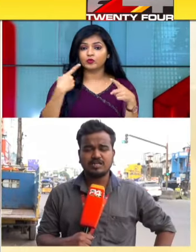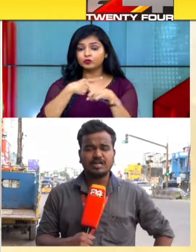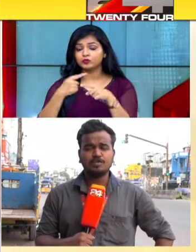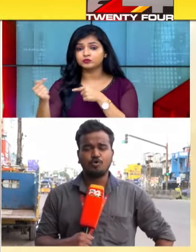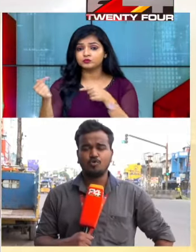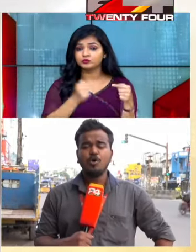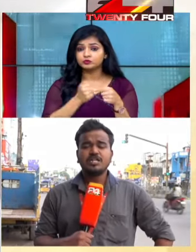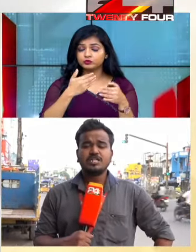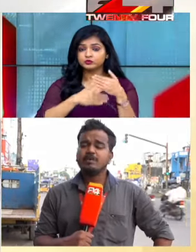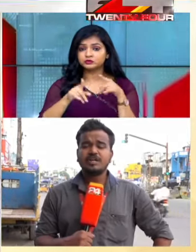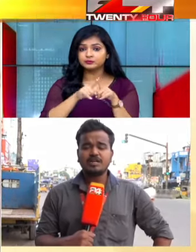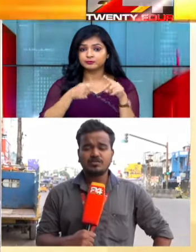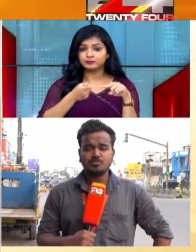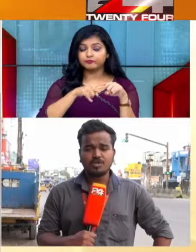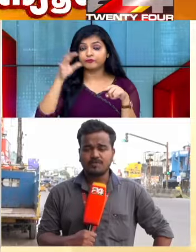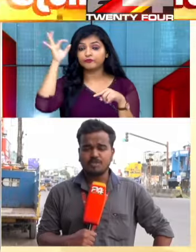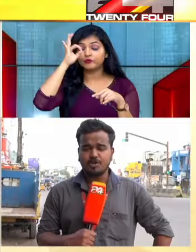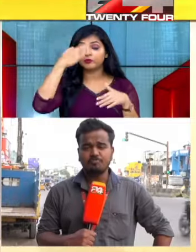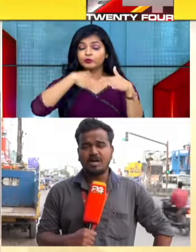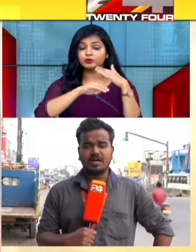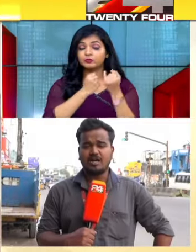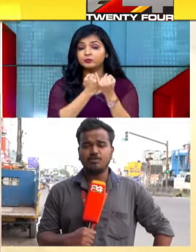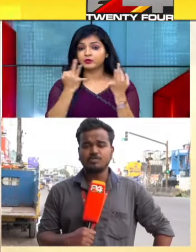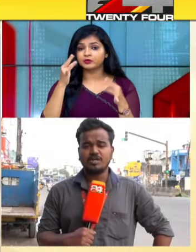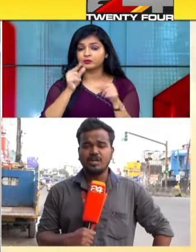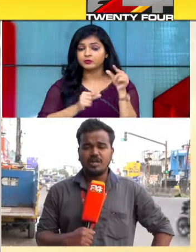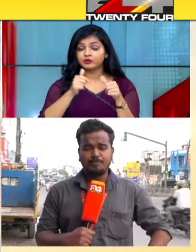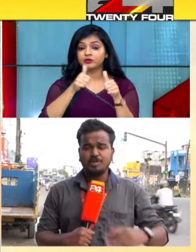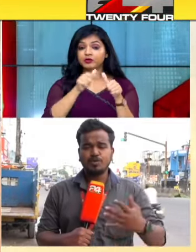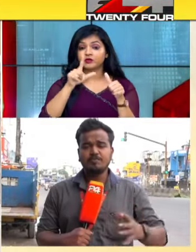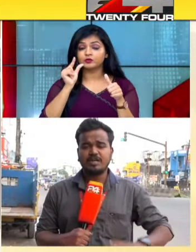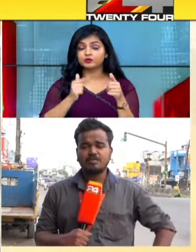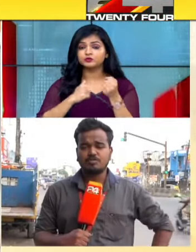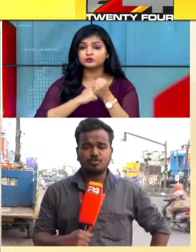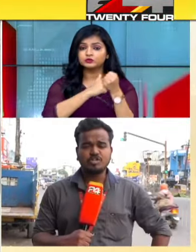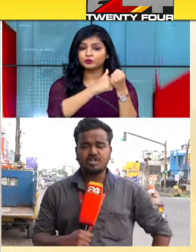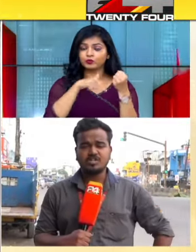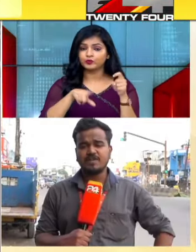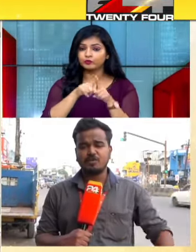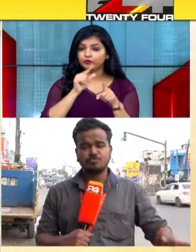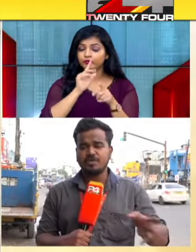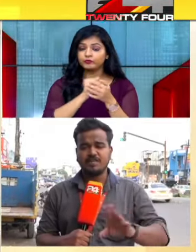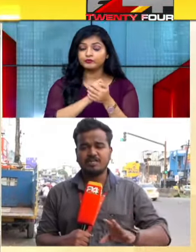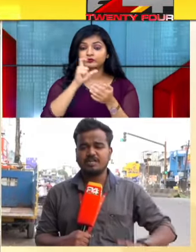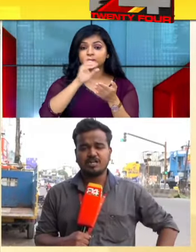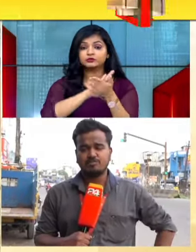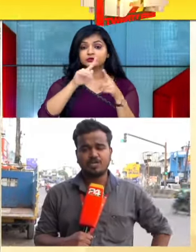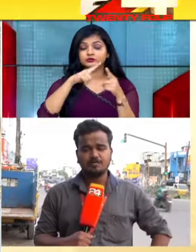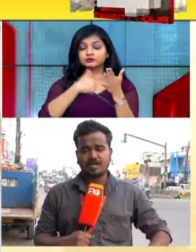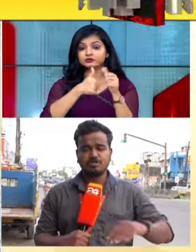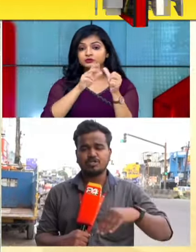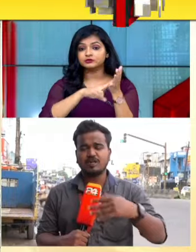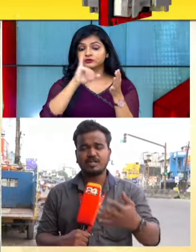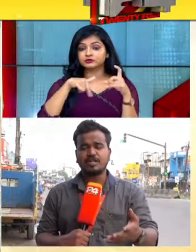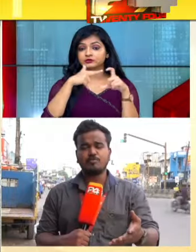നീളുന്ന തരത്തിലേക്ക് കാര്യങ്ങൾ പോകുന്നു. സിനിമാ മേഖലയിൽ നിന്നുള്ള നിരവധി പേരും അല്ലു അർജുനെ പിന്തുണയുമായി രംഗത്തെത്തിയിട്ടുണ്ട്. ചിരഞ്ജീവി അല്ലു അർജുൻ്റെ വീട്ടിലേക്ക് തന്നെ